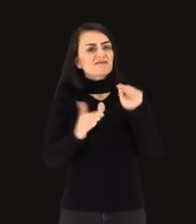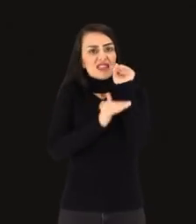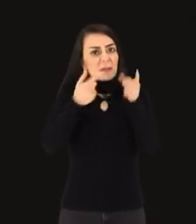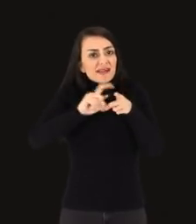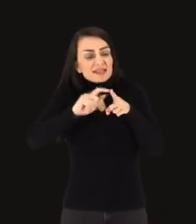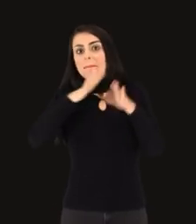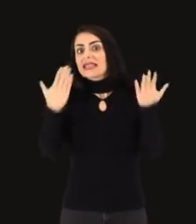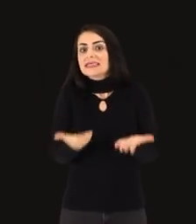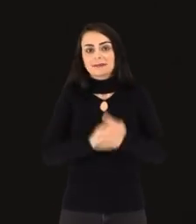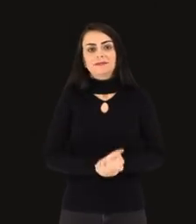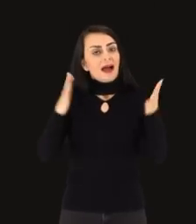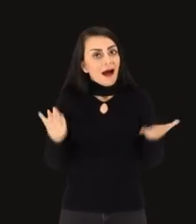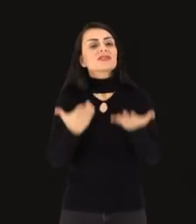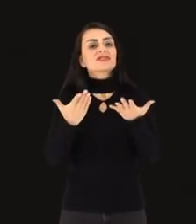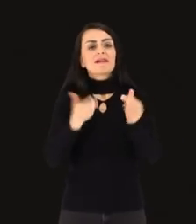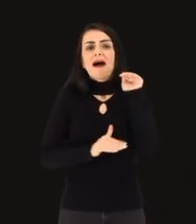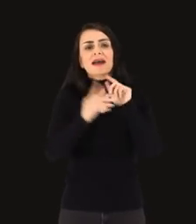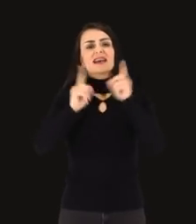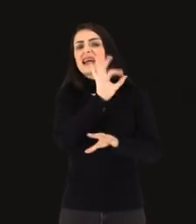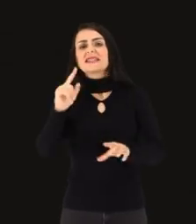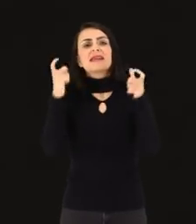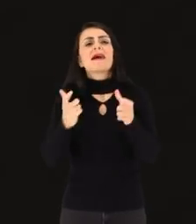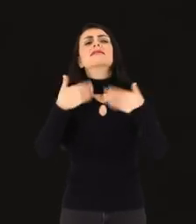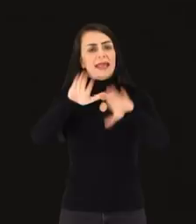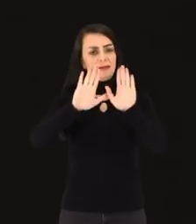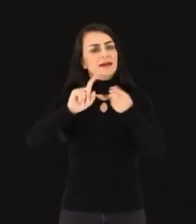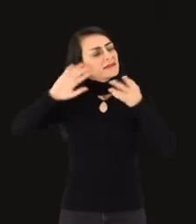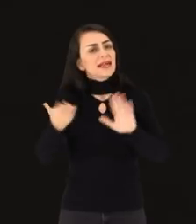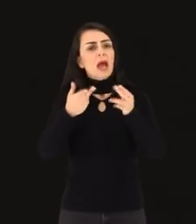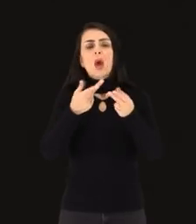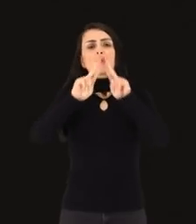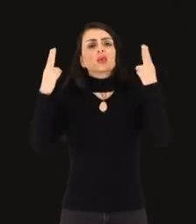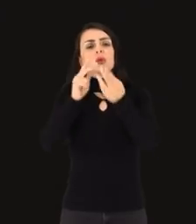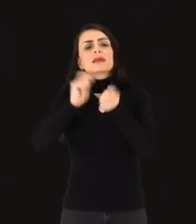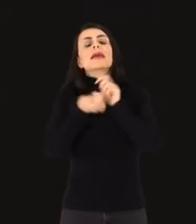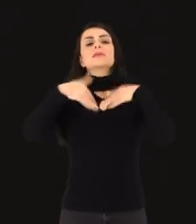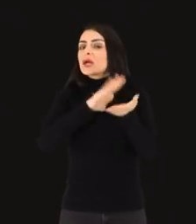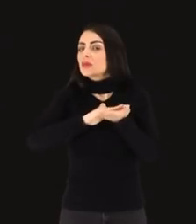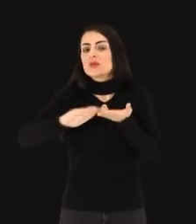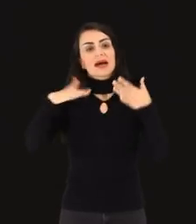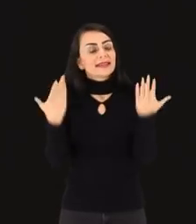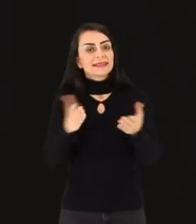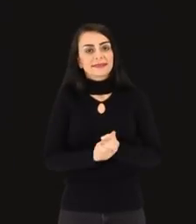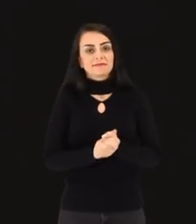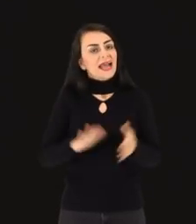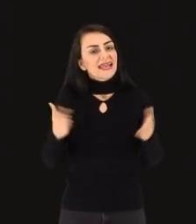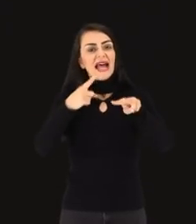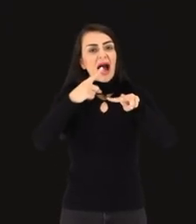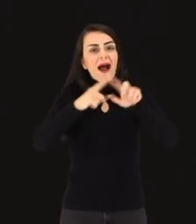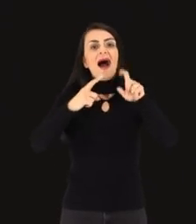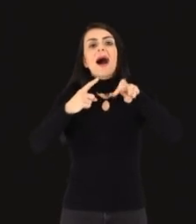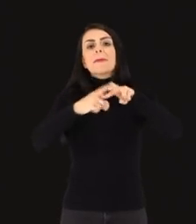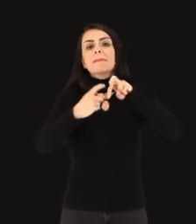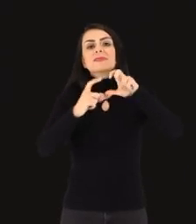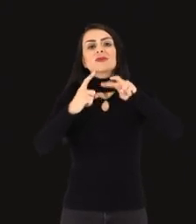bunu adaletsizlik olarak algılayabilir. Hayata kızabilir, öfkelenebilir. Ancak hayat ne adaletsiz bir